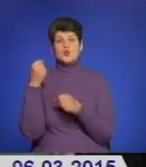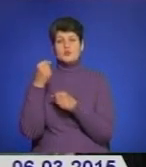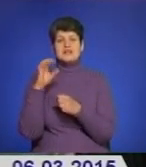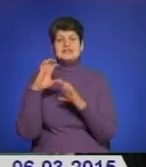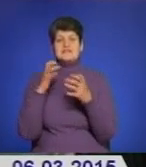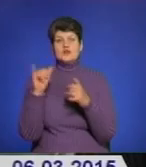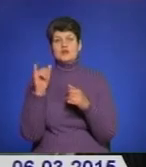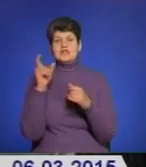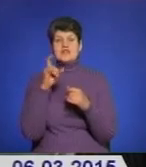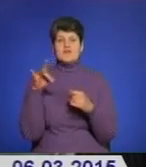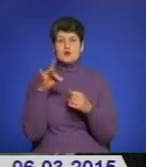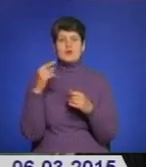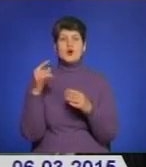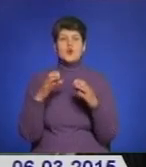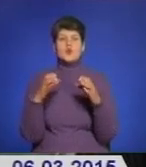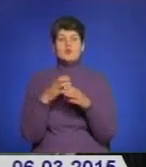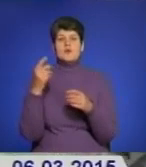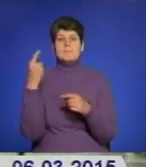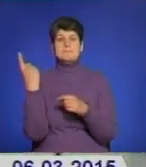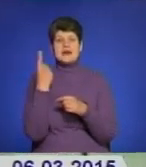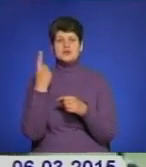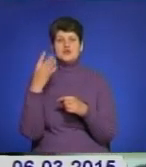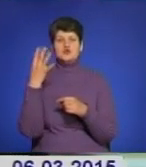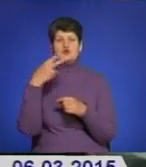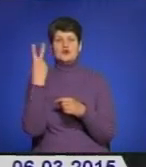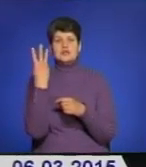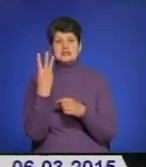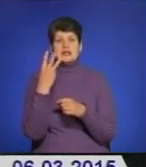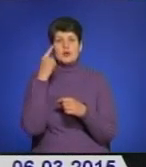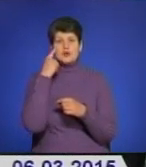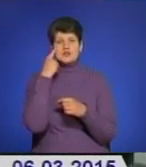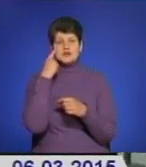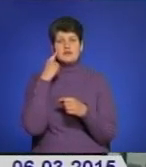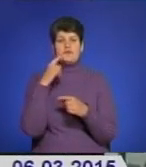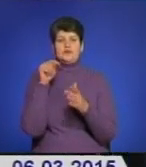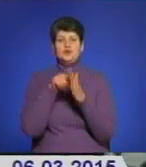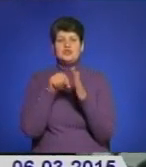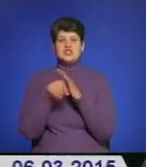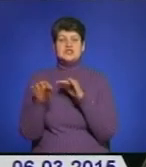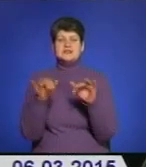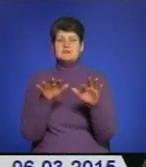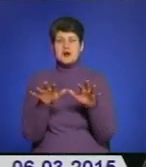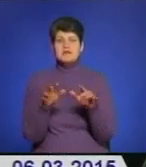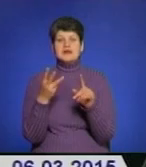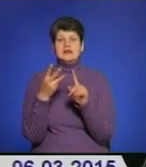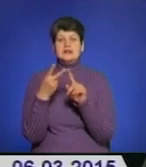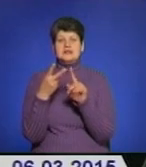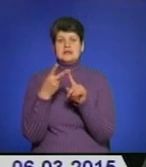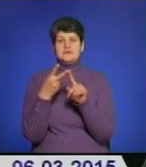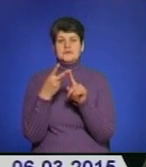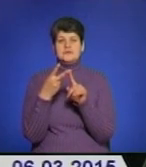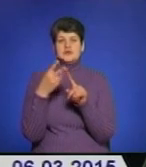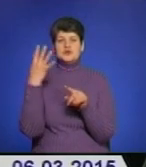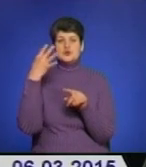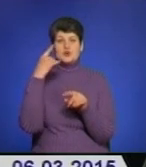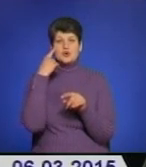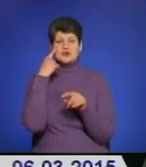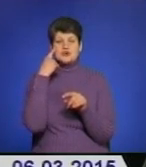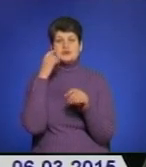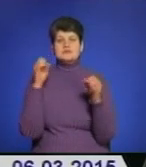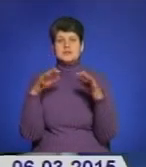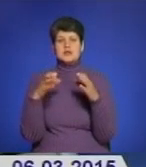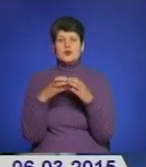Кубок першості з результатом 43 очки отримали спортсмени обласного управління внутрішніх справ. На 2-й переможній сходинці з 40 очками збірні